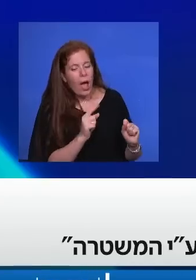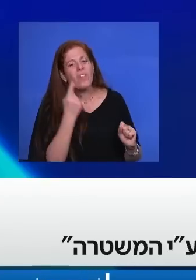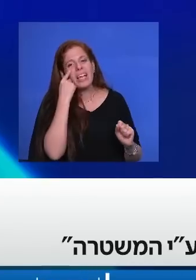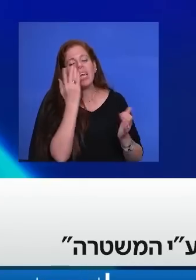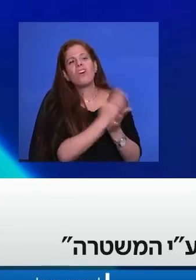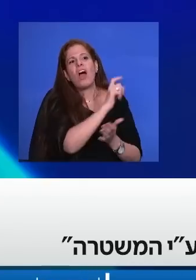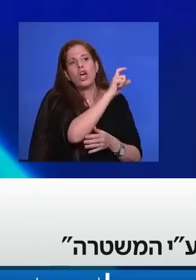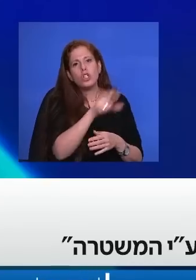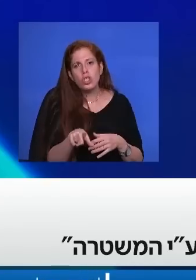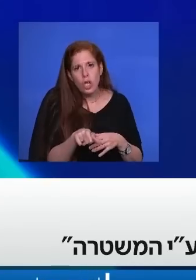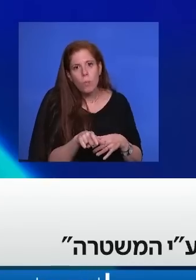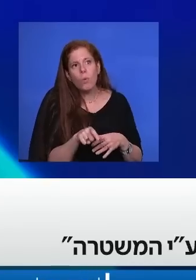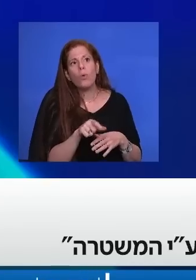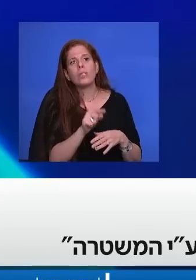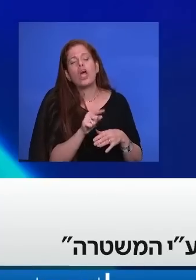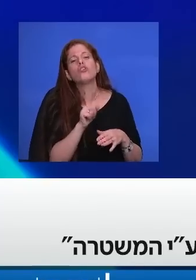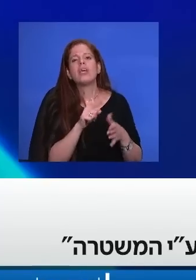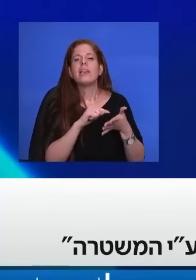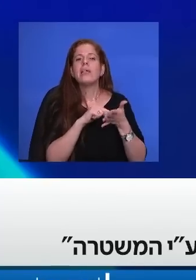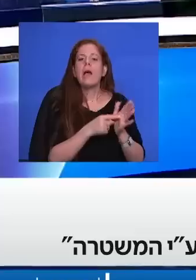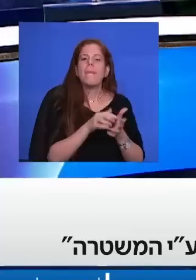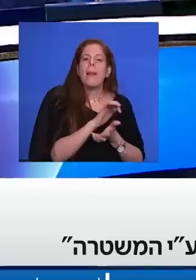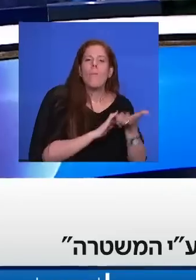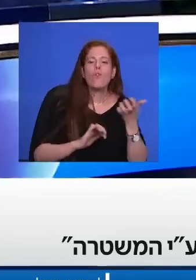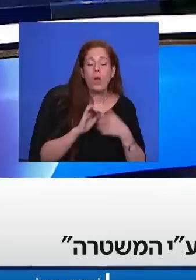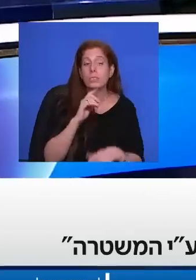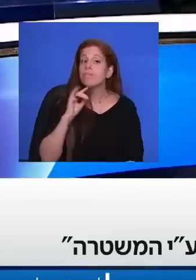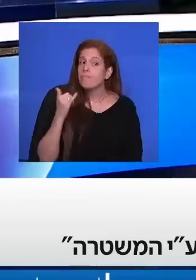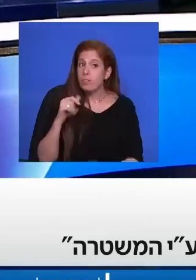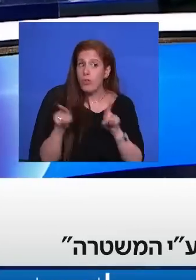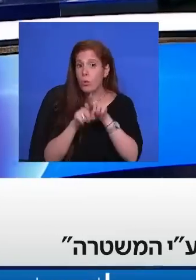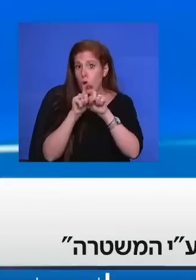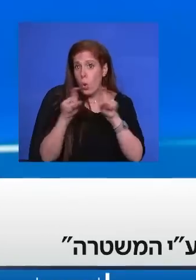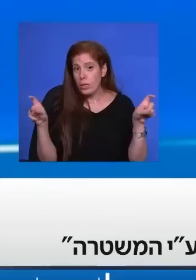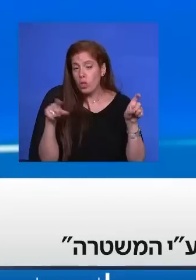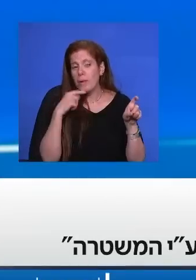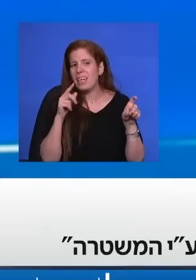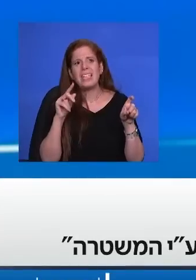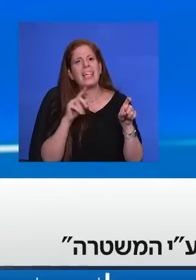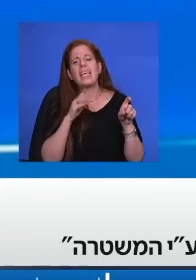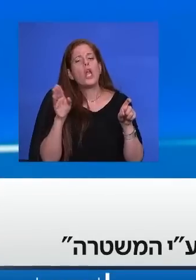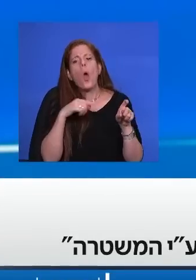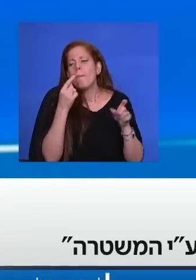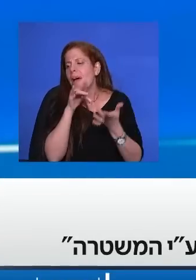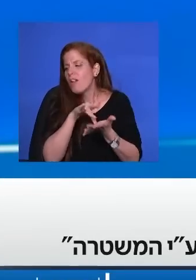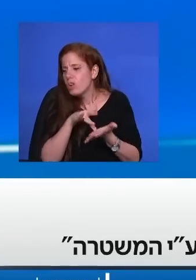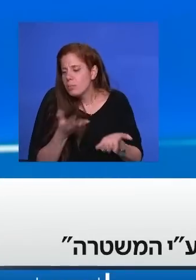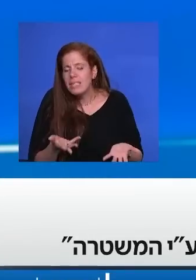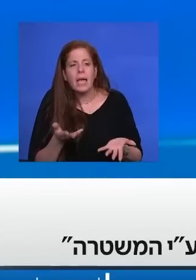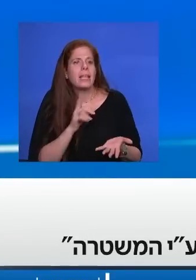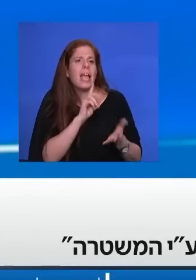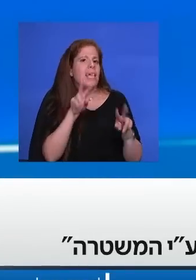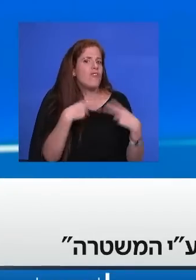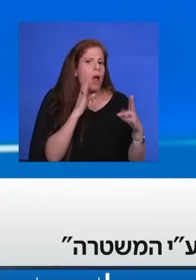בגרימת פרובוקציה. נכון, וכמו שאומרת הכותרת שלנו על המסך, אין גישה אליה, היא לא אומרת איפה היא, אין יכולת לתקשר איתה,